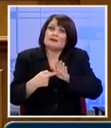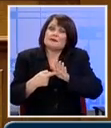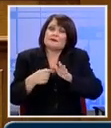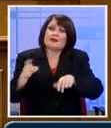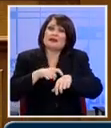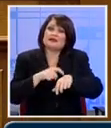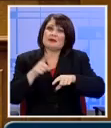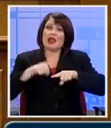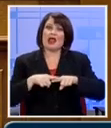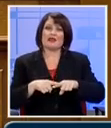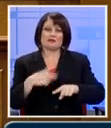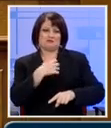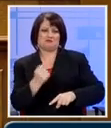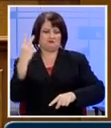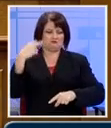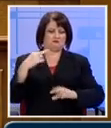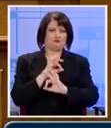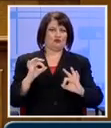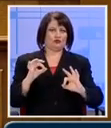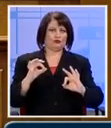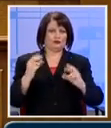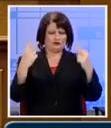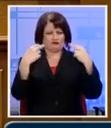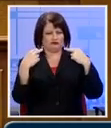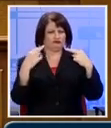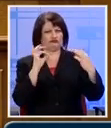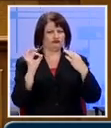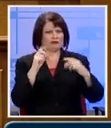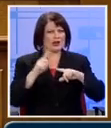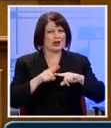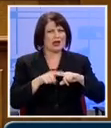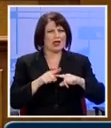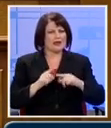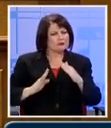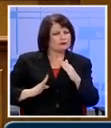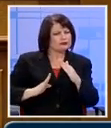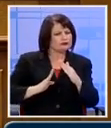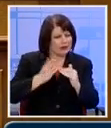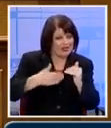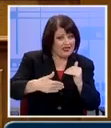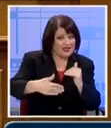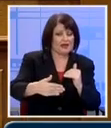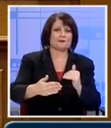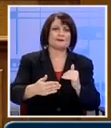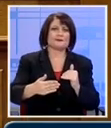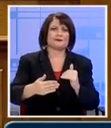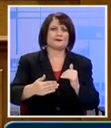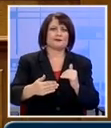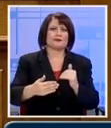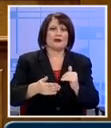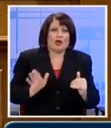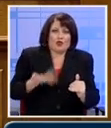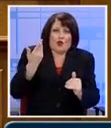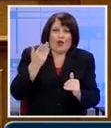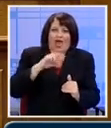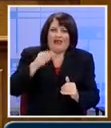στιγμή που η Ελλάδα ανακτά την αξιοπιστία της και όλος ο κόσμος αρχίζει να διαβλέπει την ανάκαμψη που πλησιάζει και όχι πλέον την έξοδο από